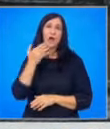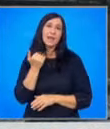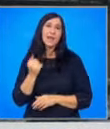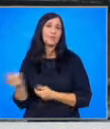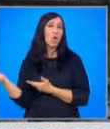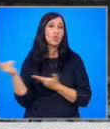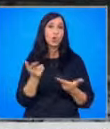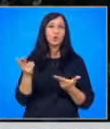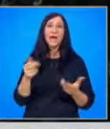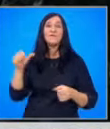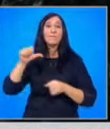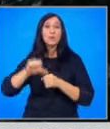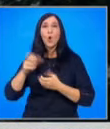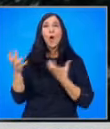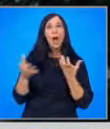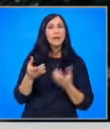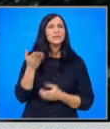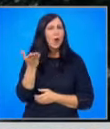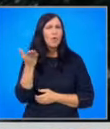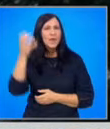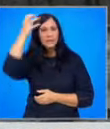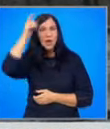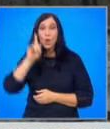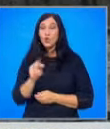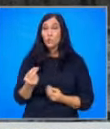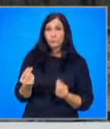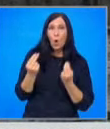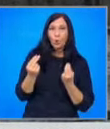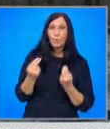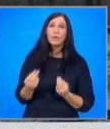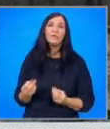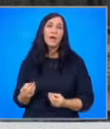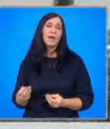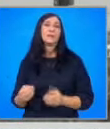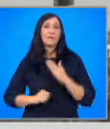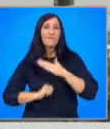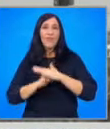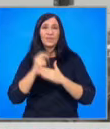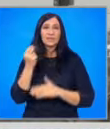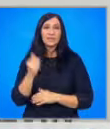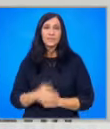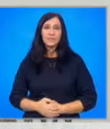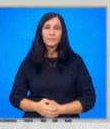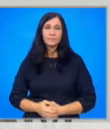да доставя петрол и газ на онези държави, които одобрят въвеждането на таван на цените.